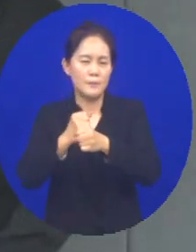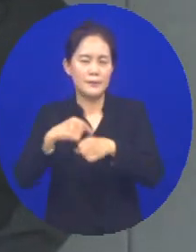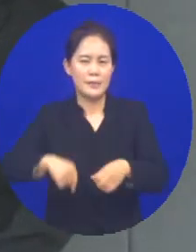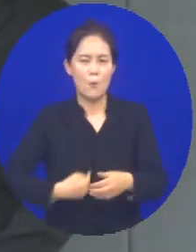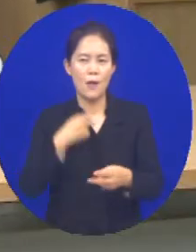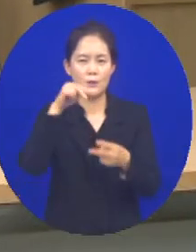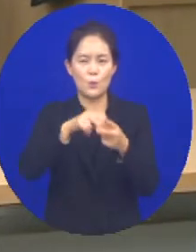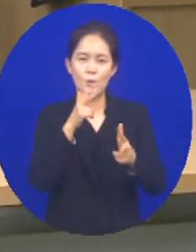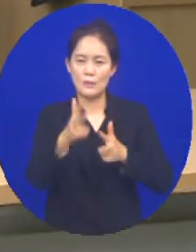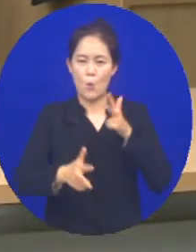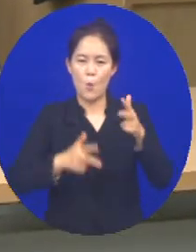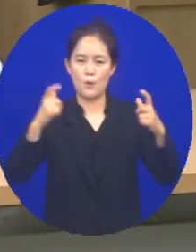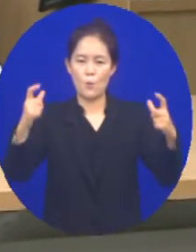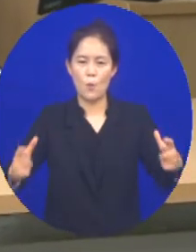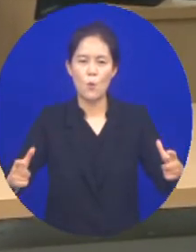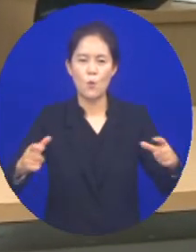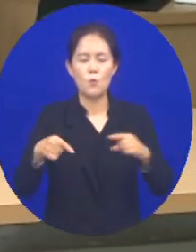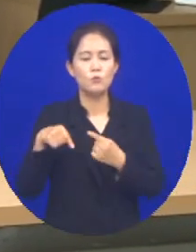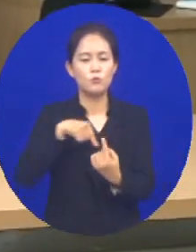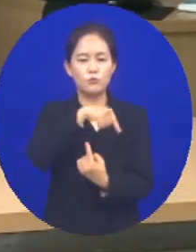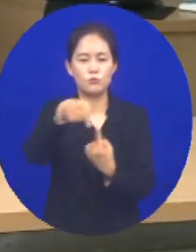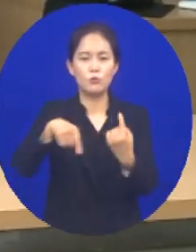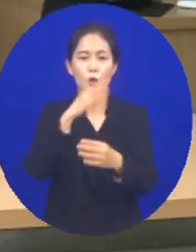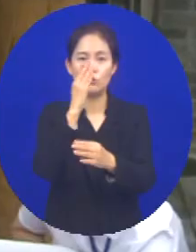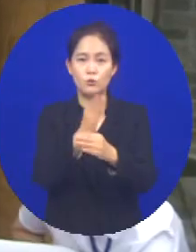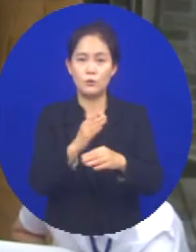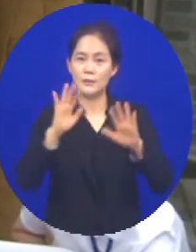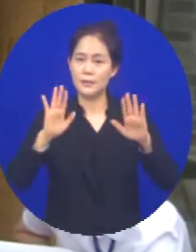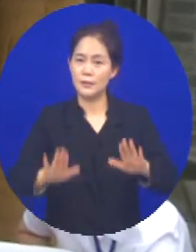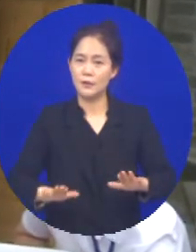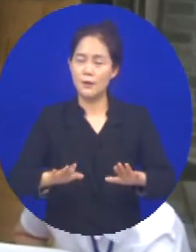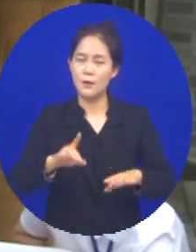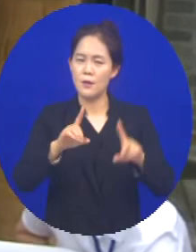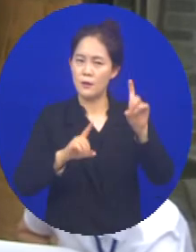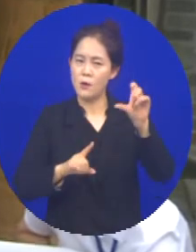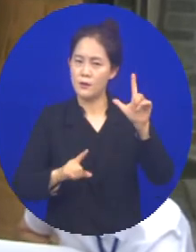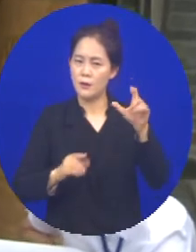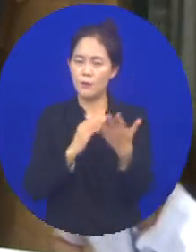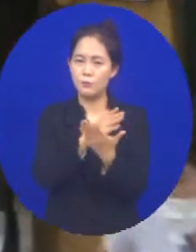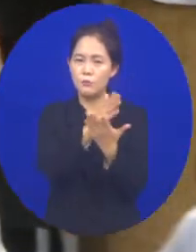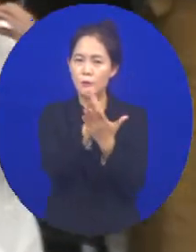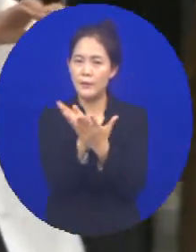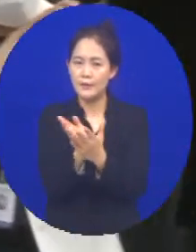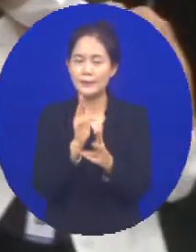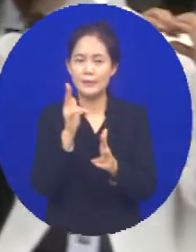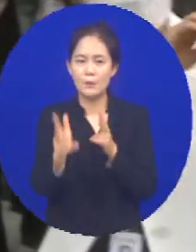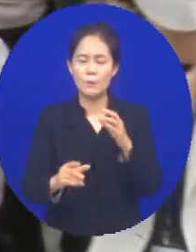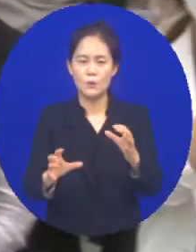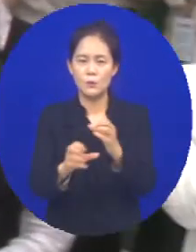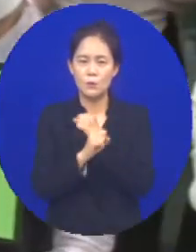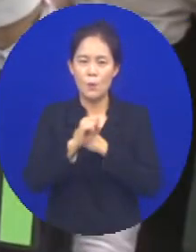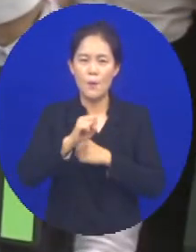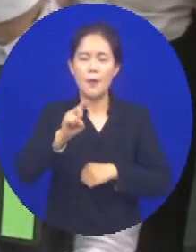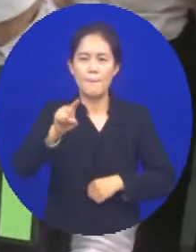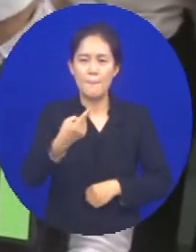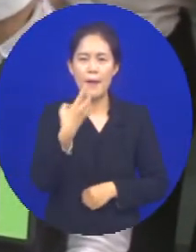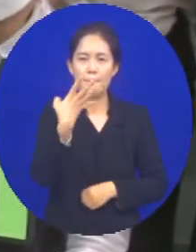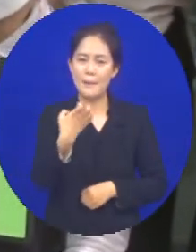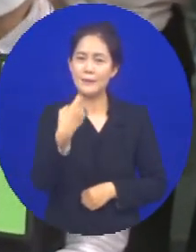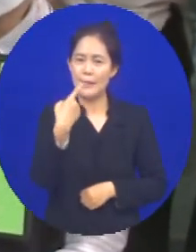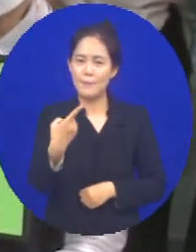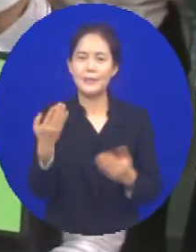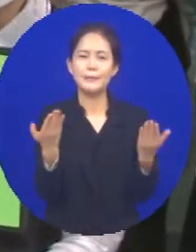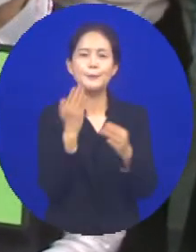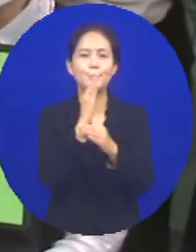자활근로사업 을 용인 지역 자활센터 를 통해 운영하고 있으며 현재 15개 분야 사업단에서 총 100